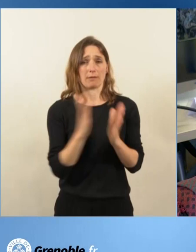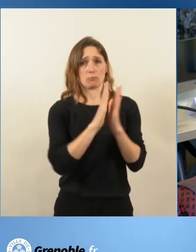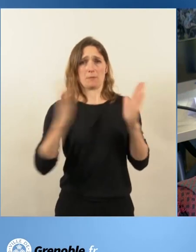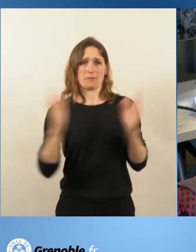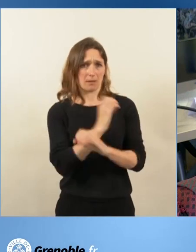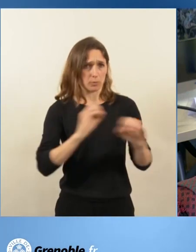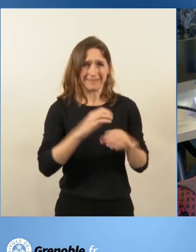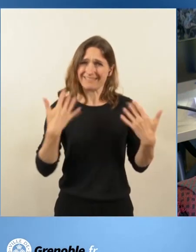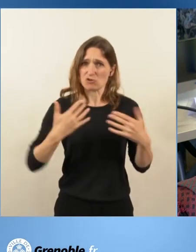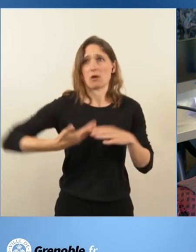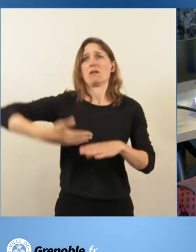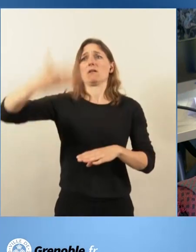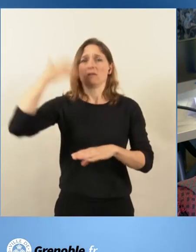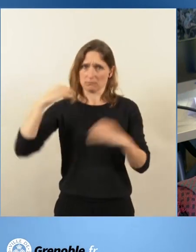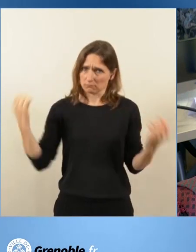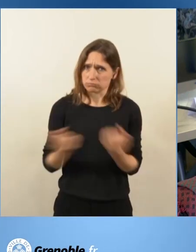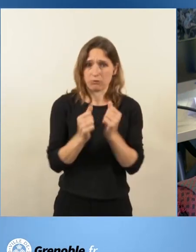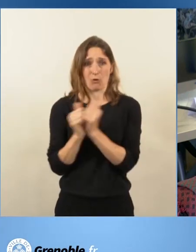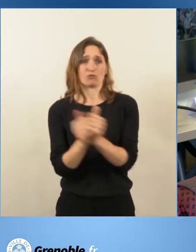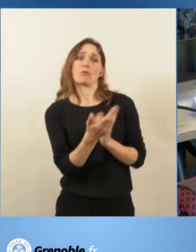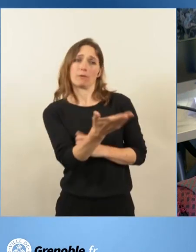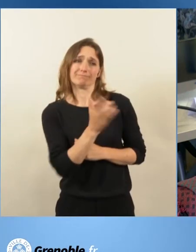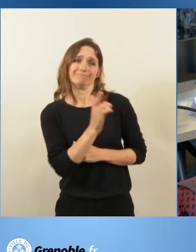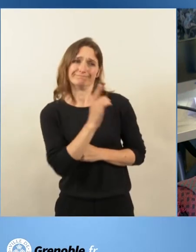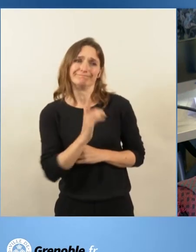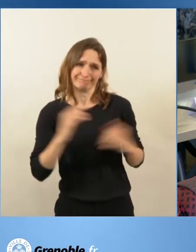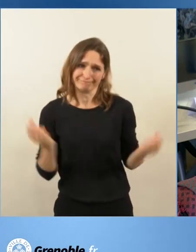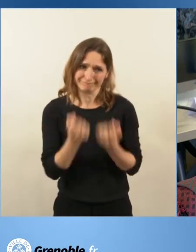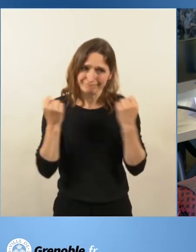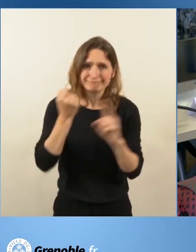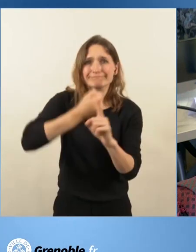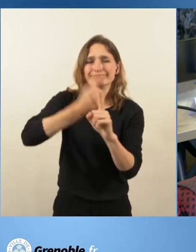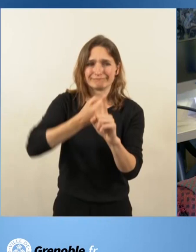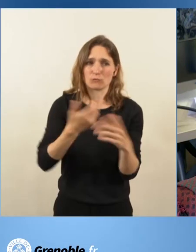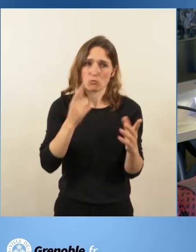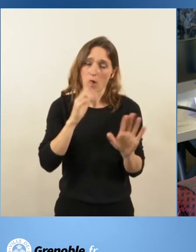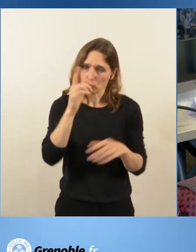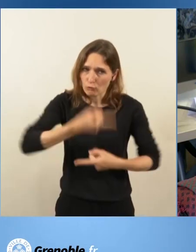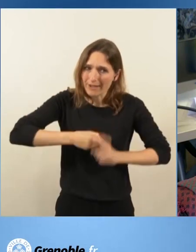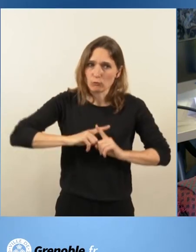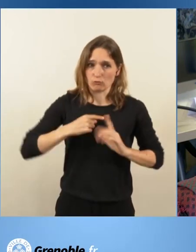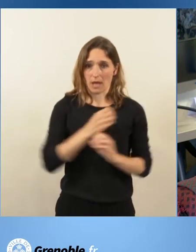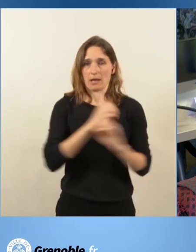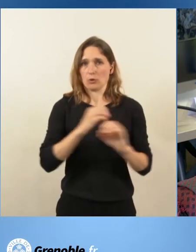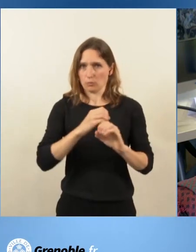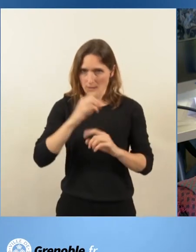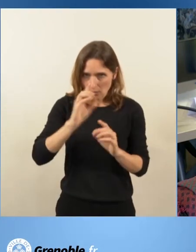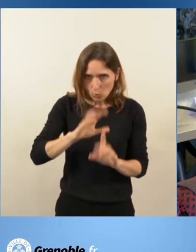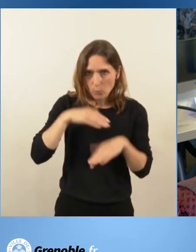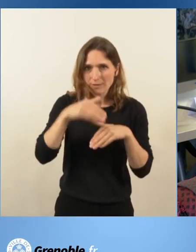il y a quelques années ensemble je n'ai donc pas de doute sur le fait que nous continuerons à défendre ensemble c'est gratuité pour toutes et tous